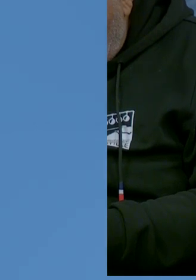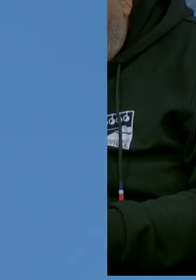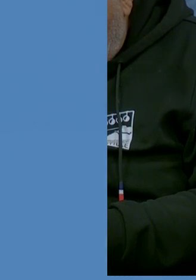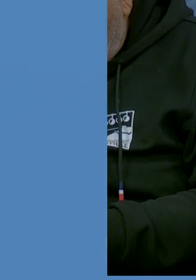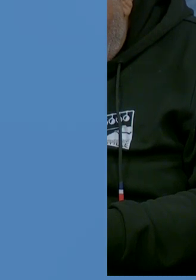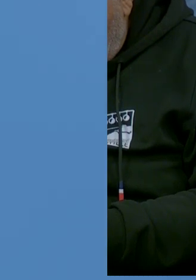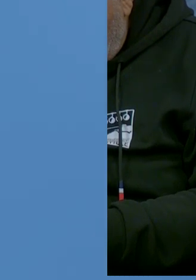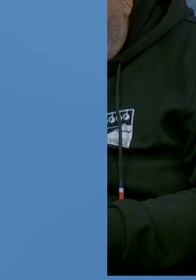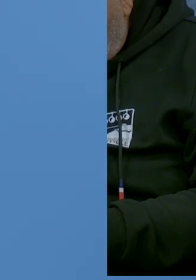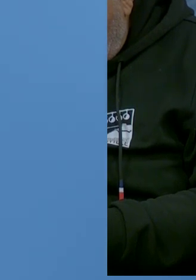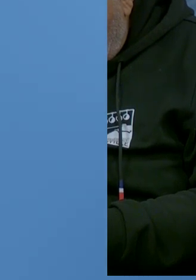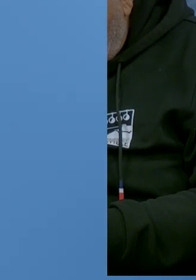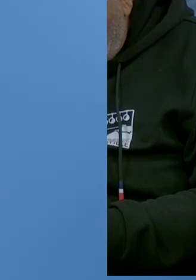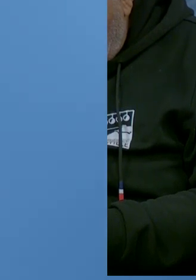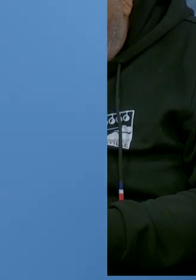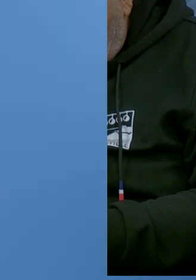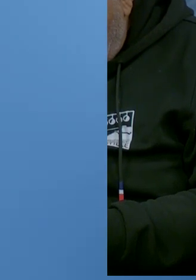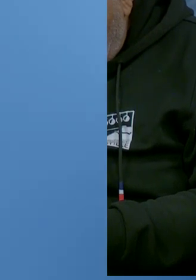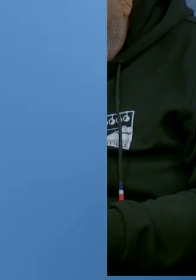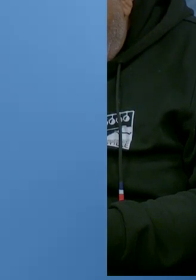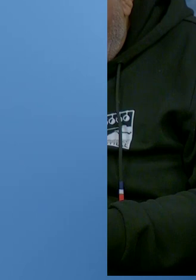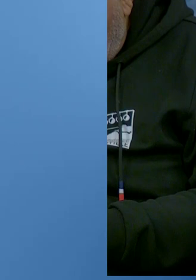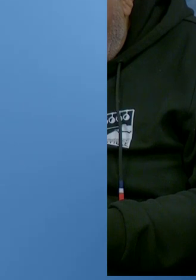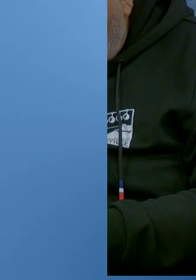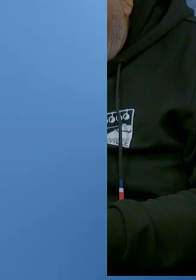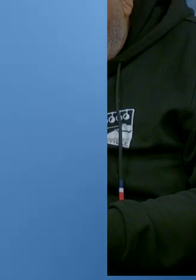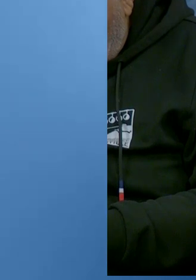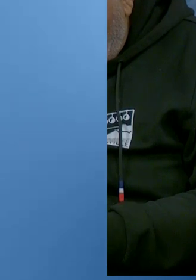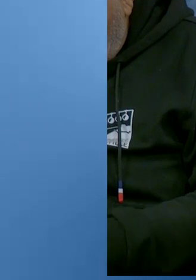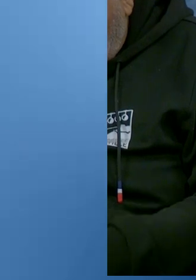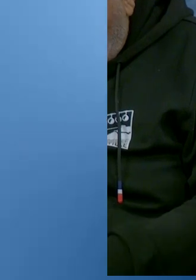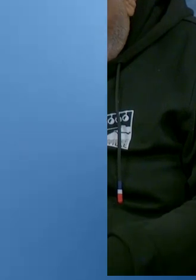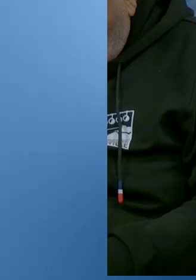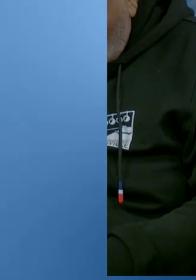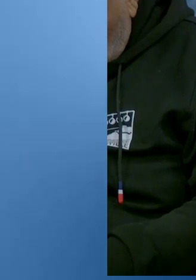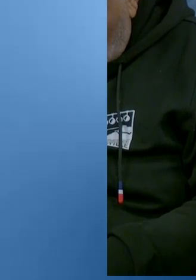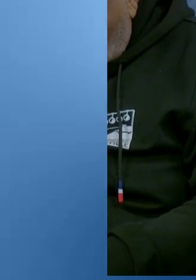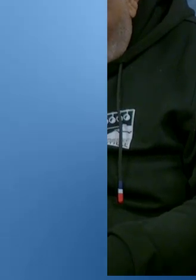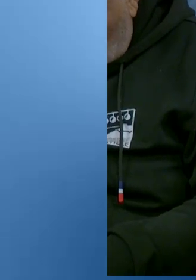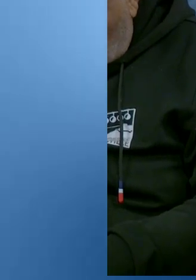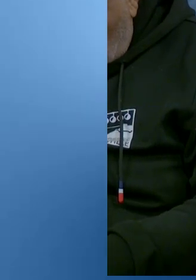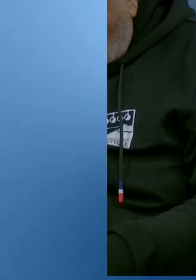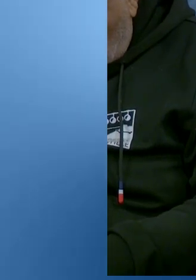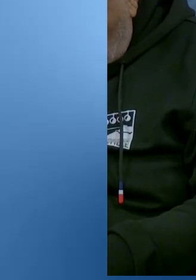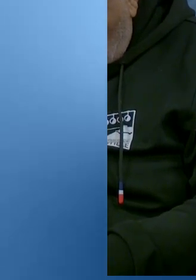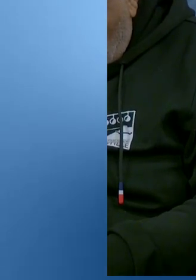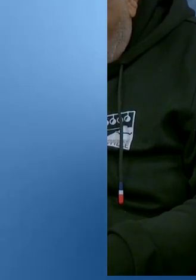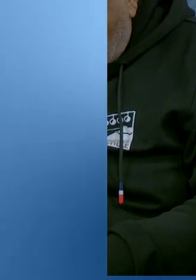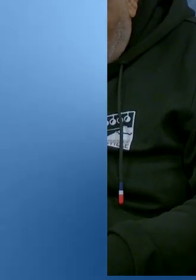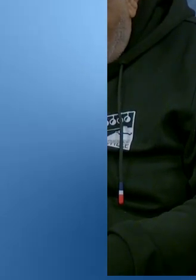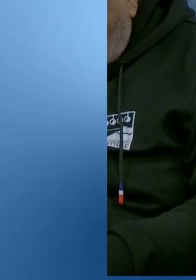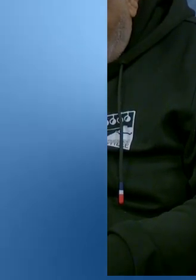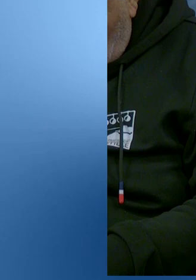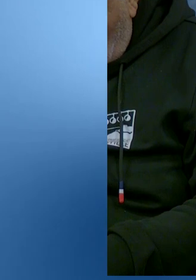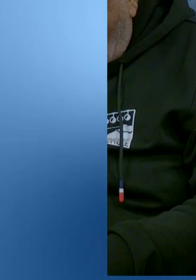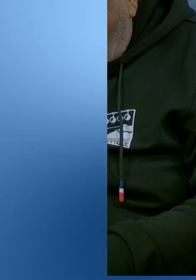qu'on porte toutes ces tous toutes ces valeur donc il y a deux élus de la Ville de Grenoble le maire adjoint de secteur et l'adjoint en charge des commerces artisanat économie locale et